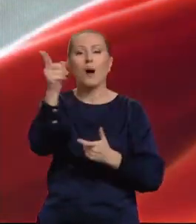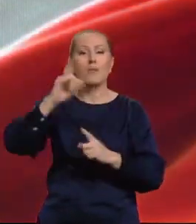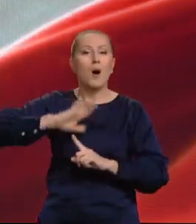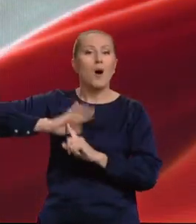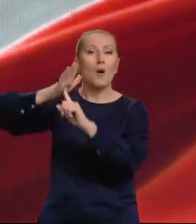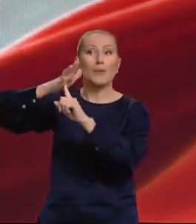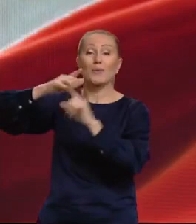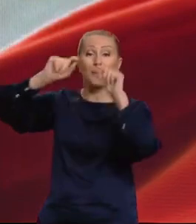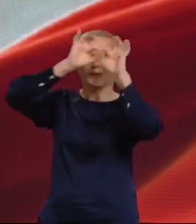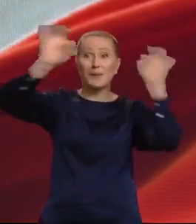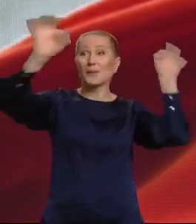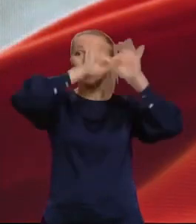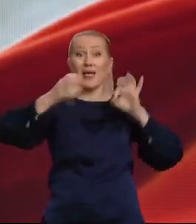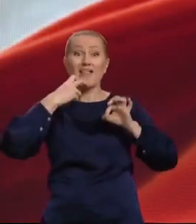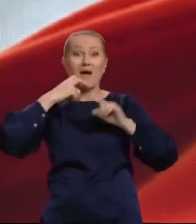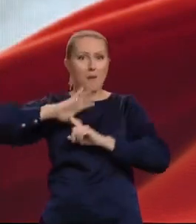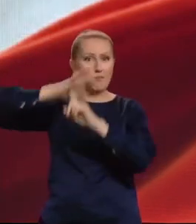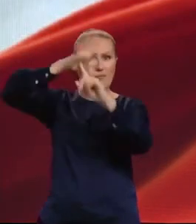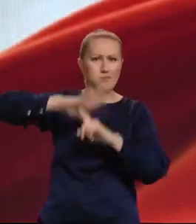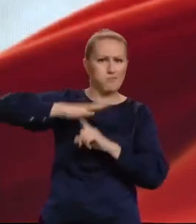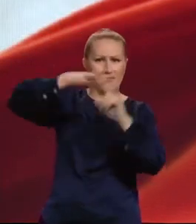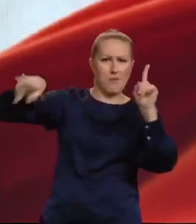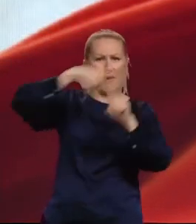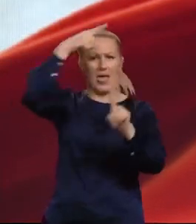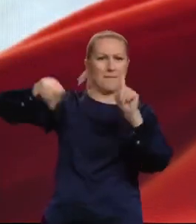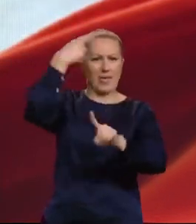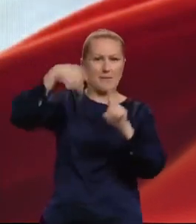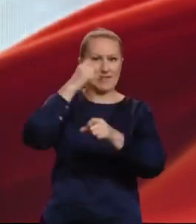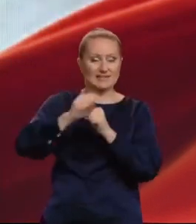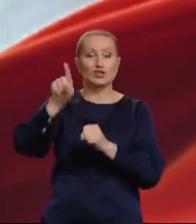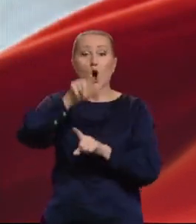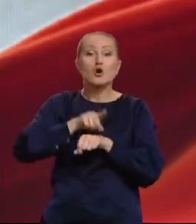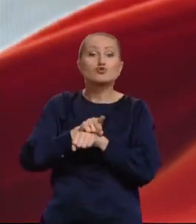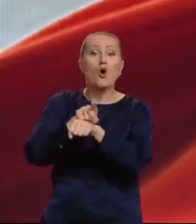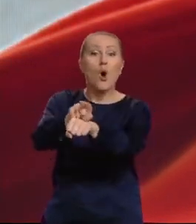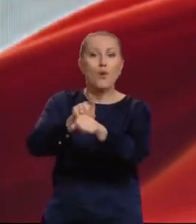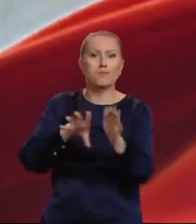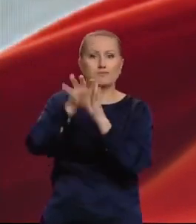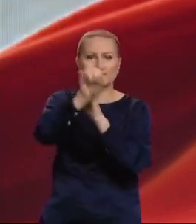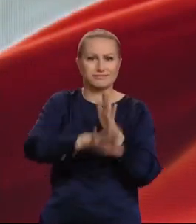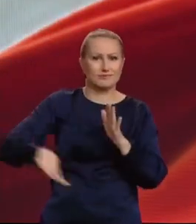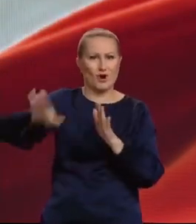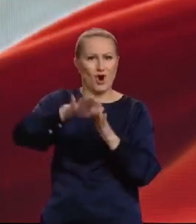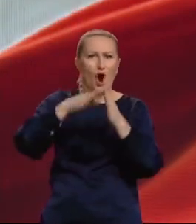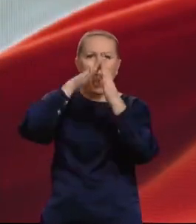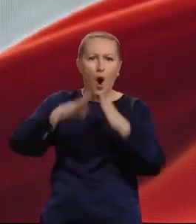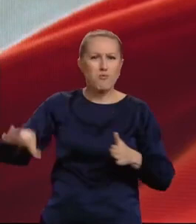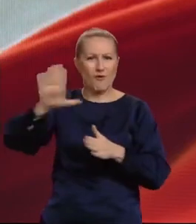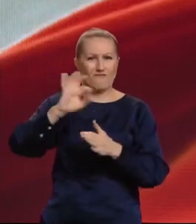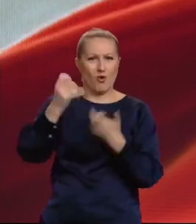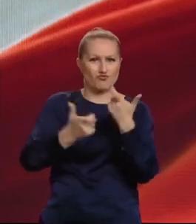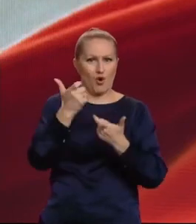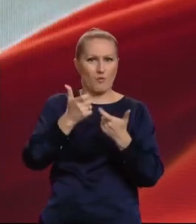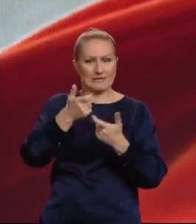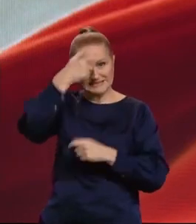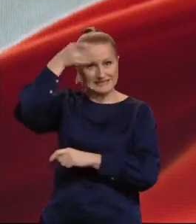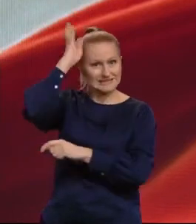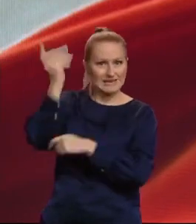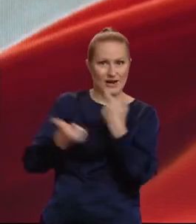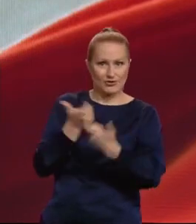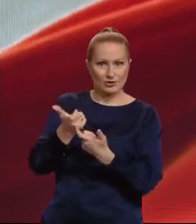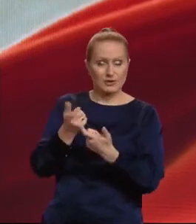druty wysokiego napięcia, a czołgi taranują wozy strażackie. Bezpieczna Polska to znaczy, że tchórze